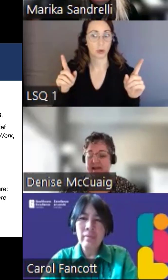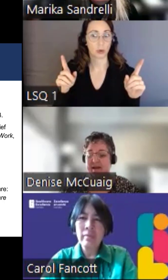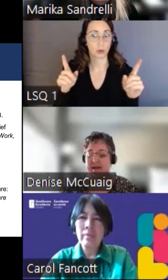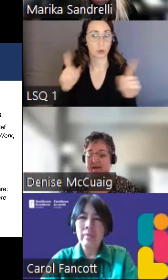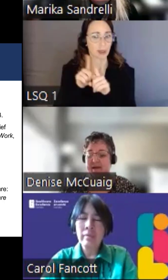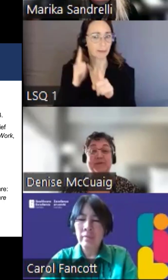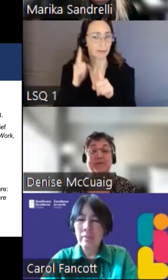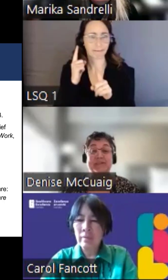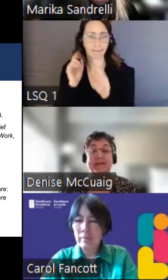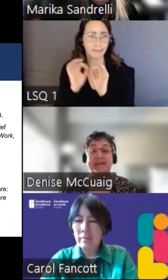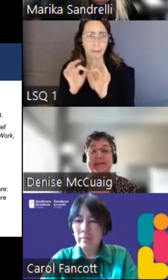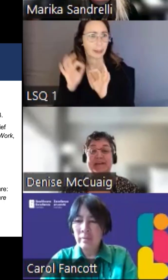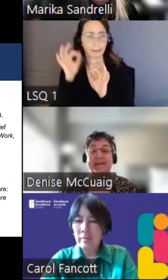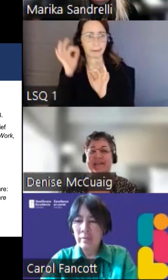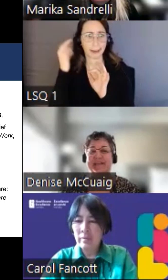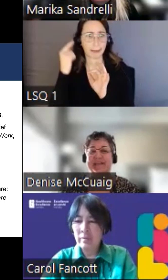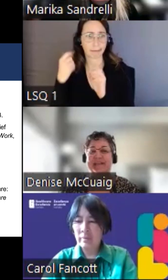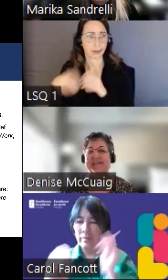Donc,